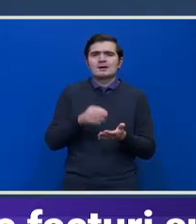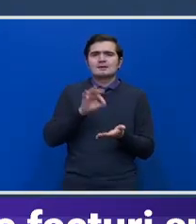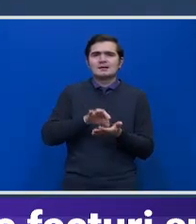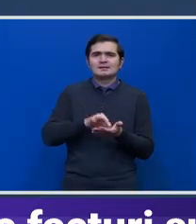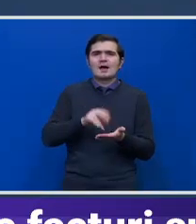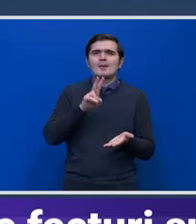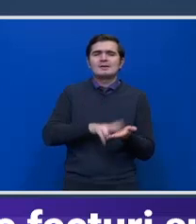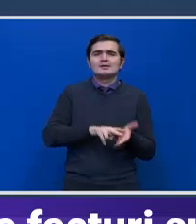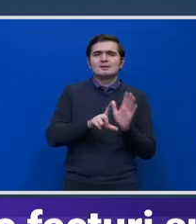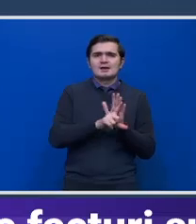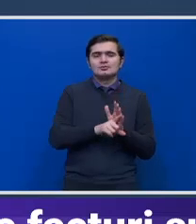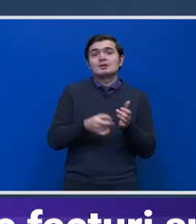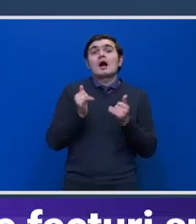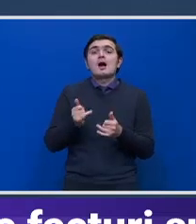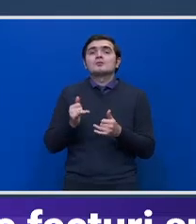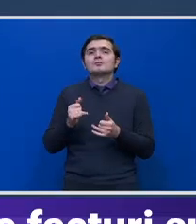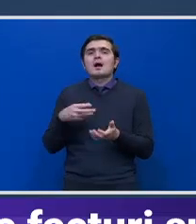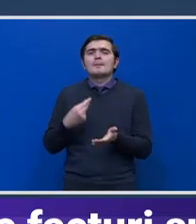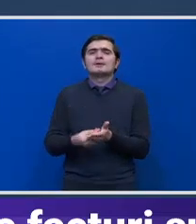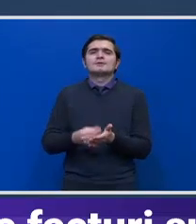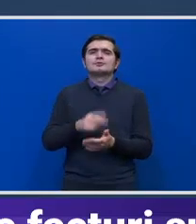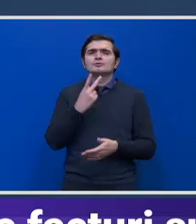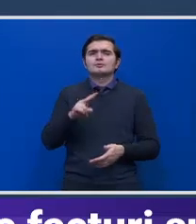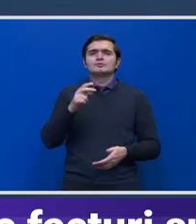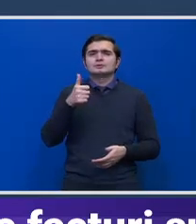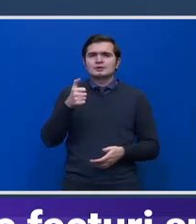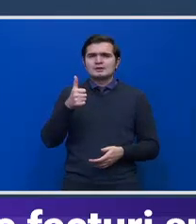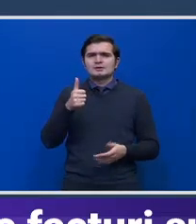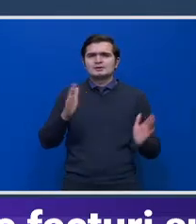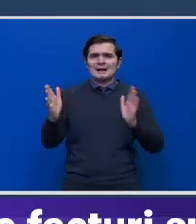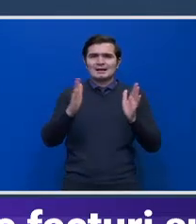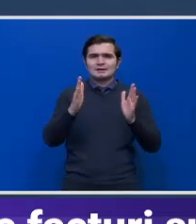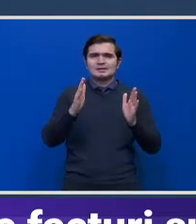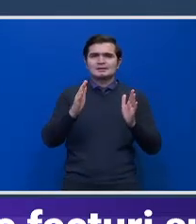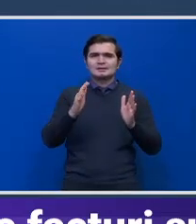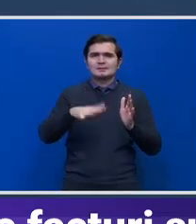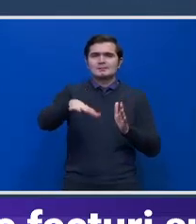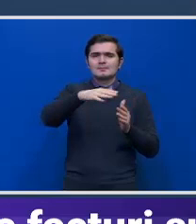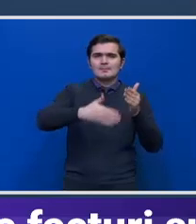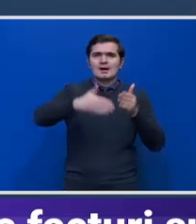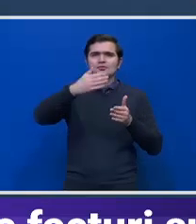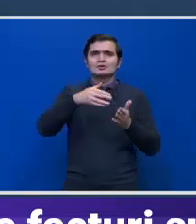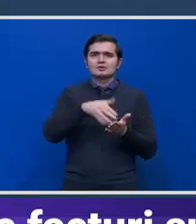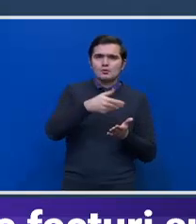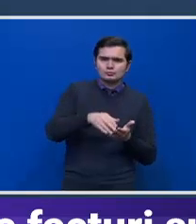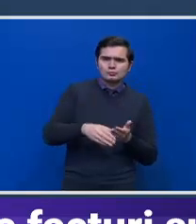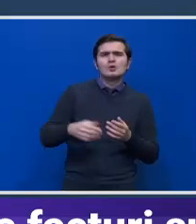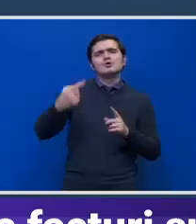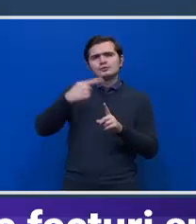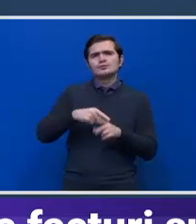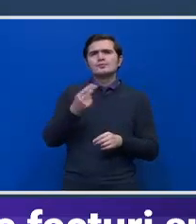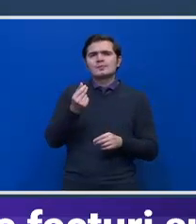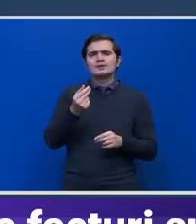la data aplicării legii. Acum plătește 260, se încadrează în plaja de consum cu prețul și plafonat